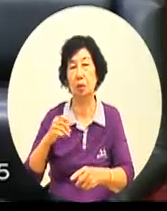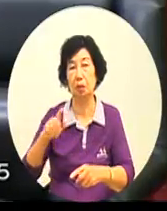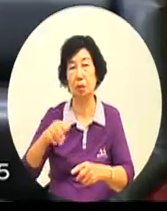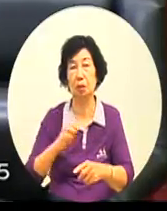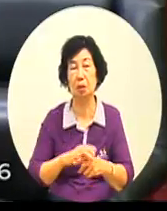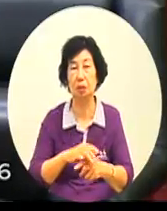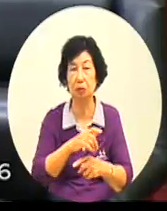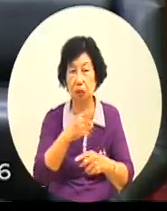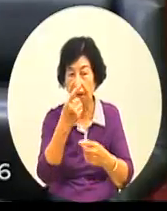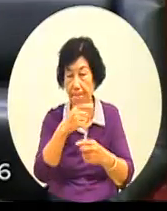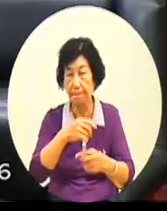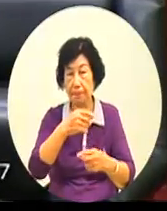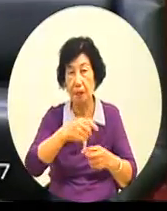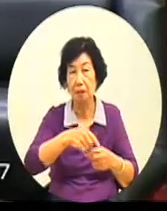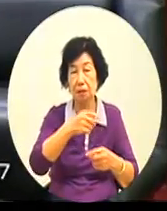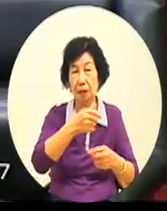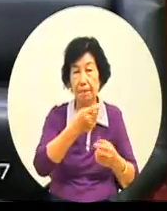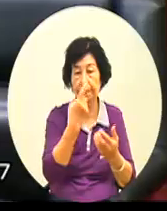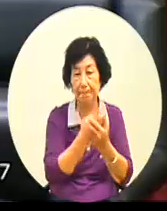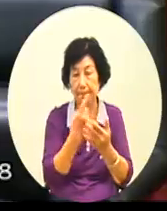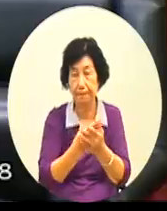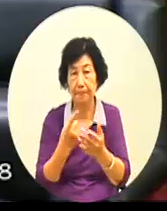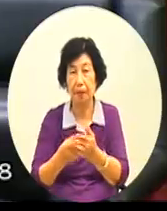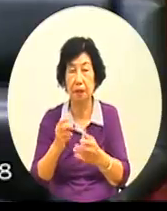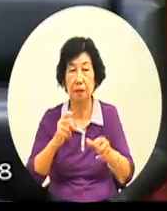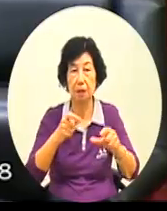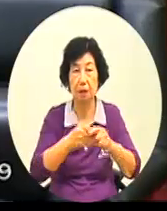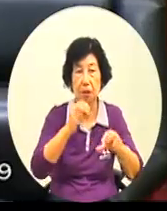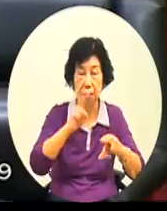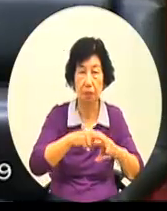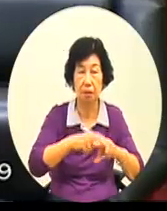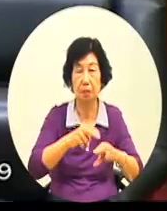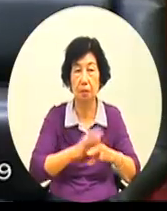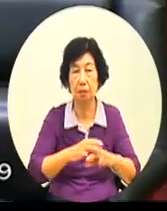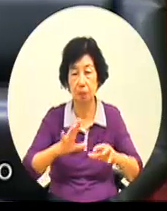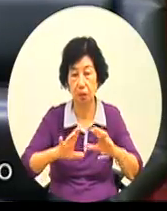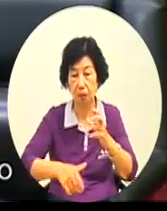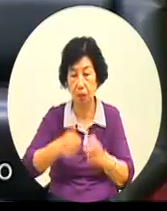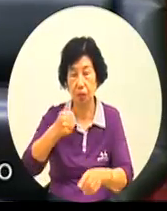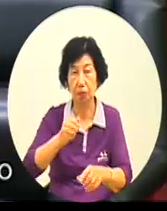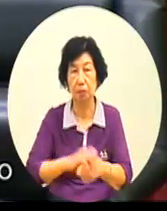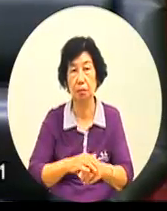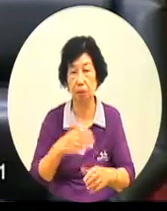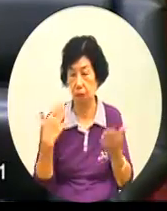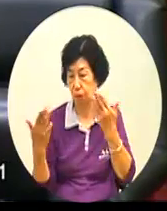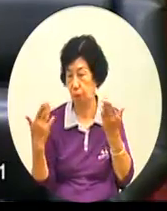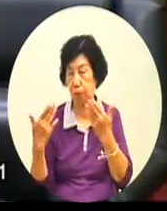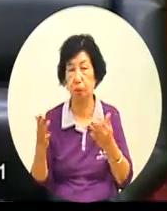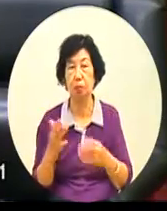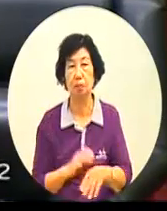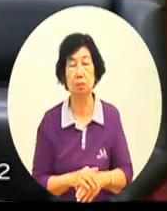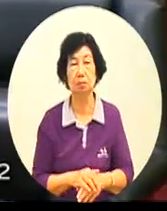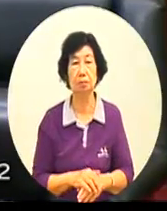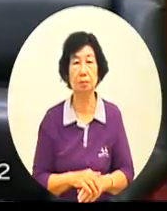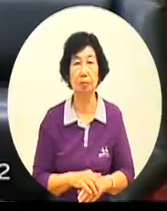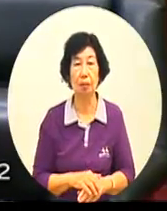们各个局势都很清楚，尤其是我们公共建设组的组长，在你的领军之下，我对你非常非常多的